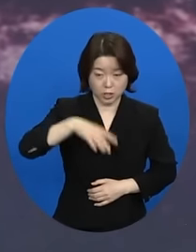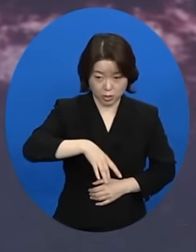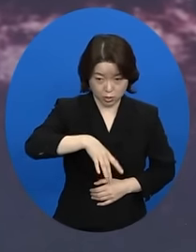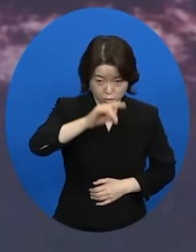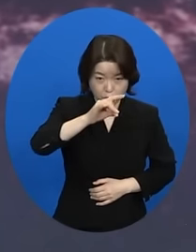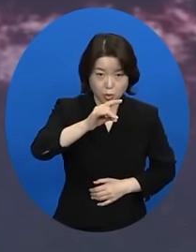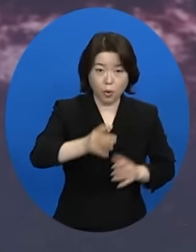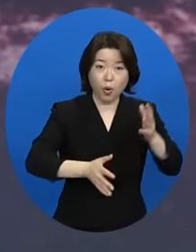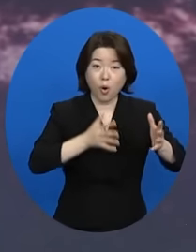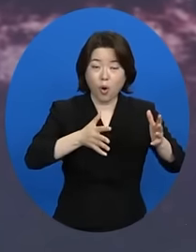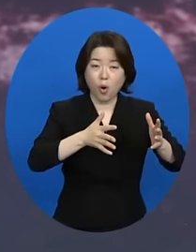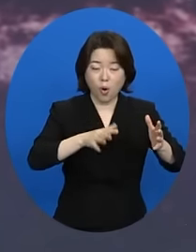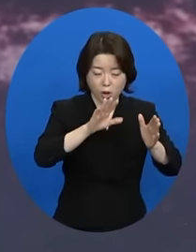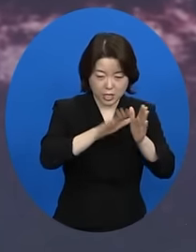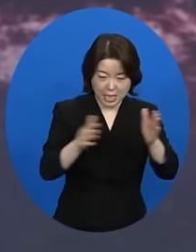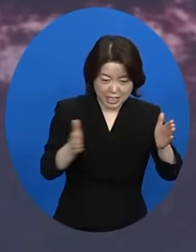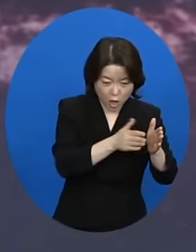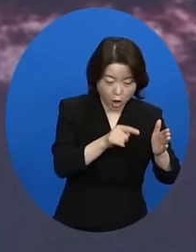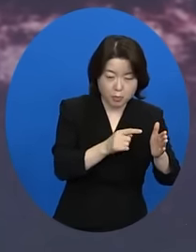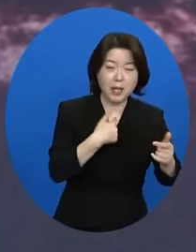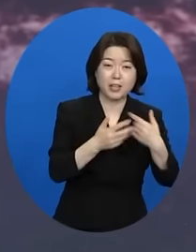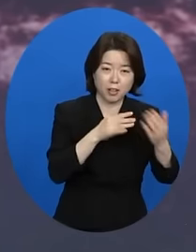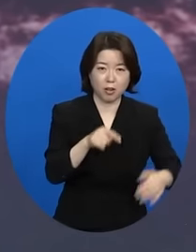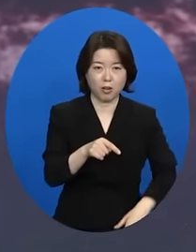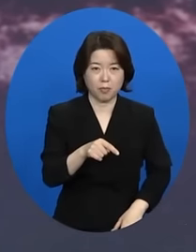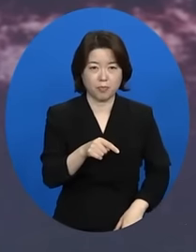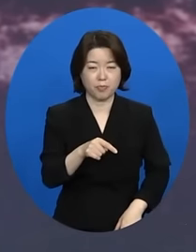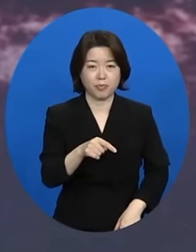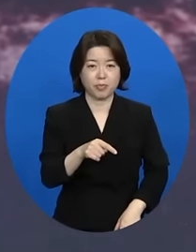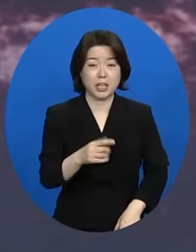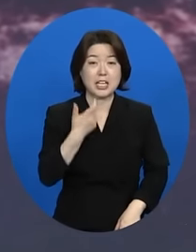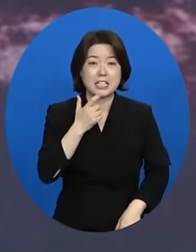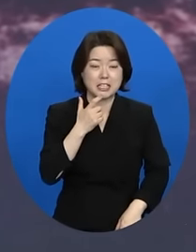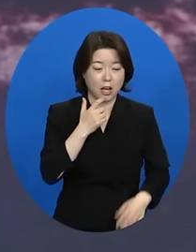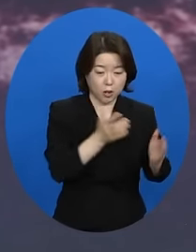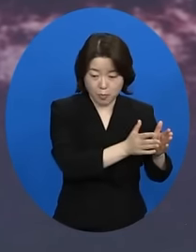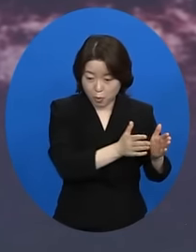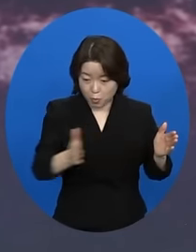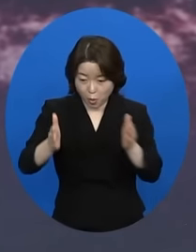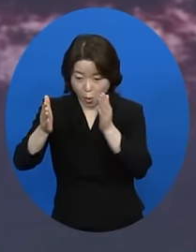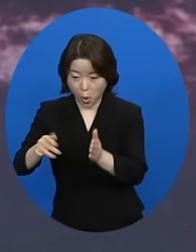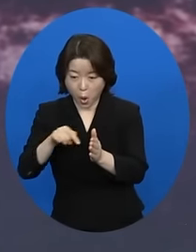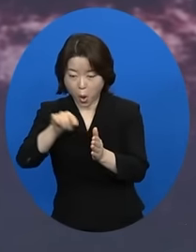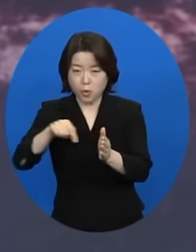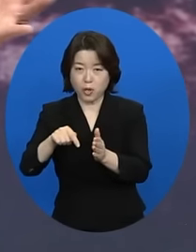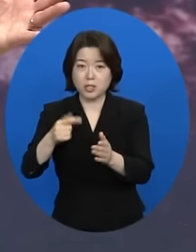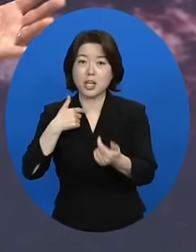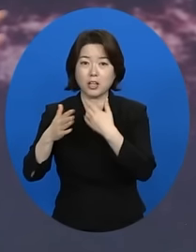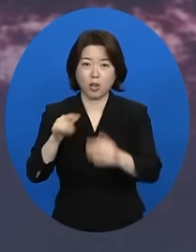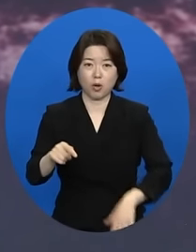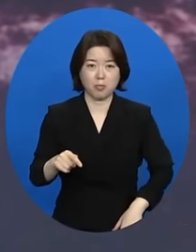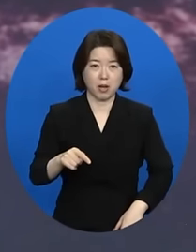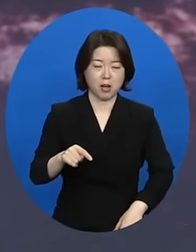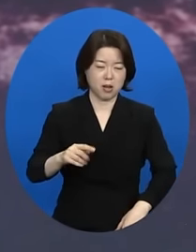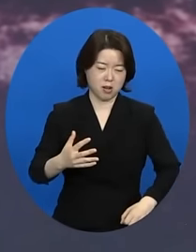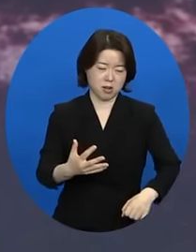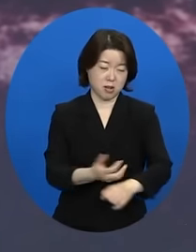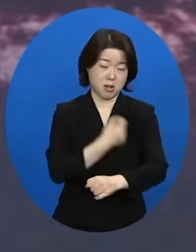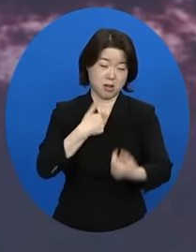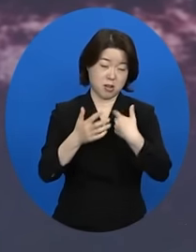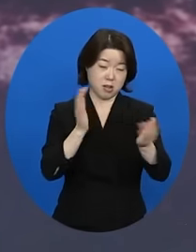여정이 초기에 겪었다는 것이고, 야곱은 상당히 진행된 다음에, 어마어마한 경험을 한